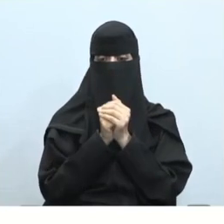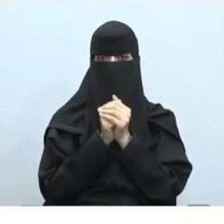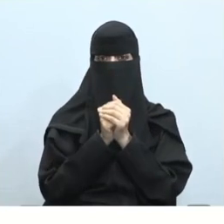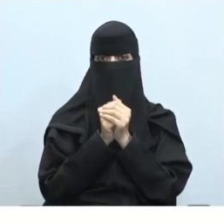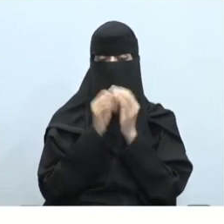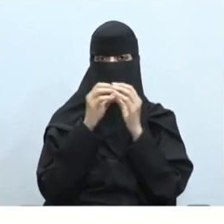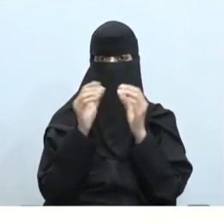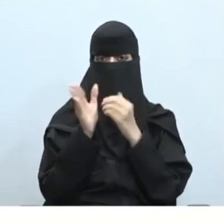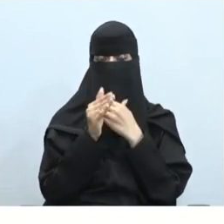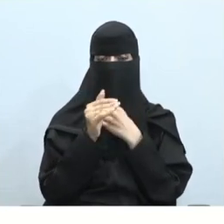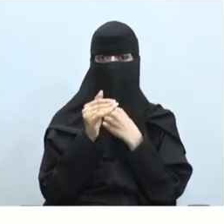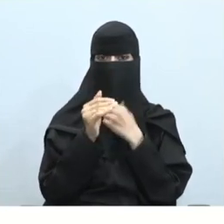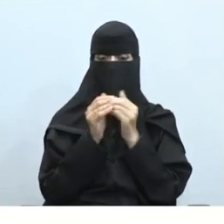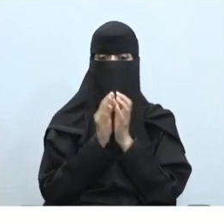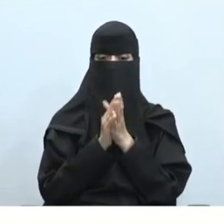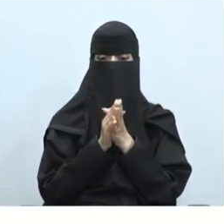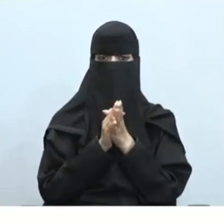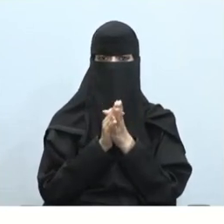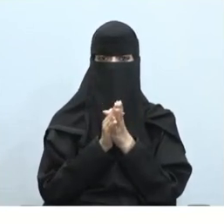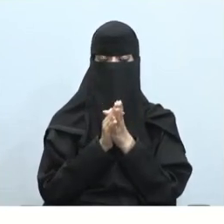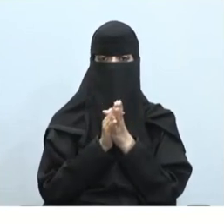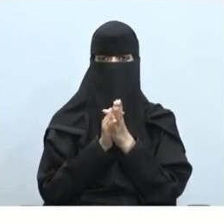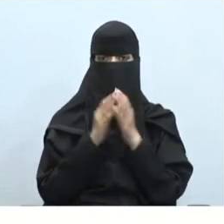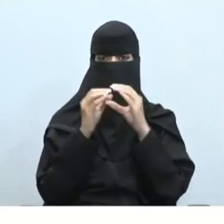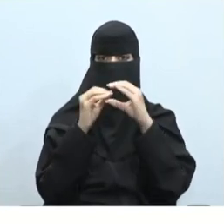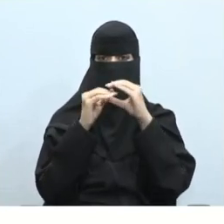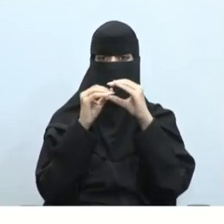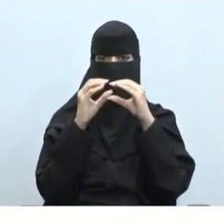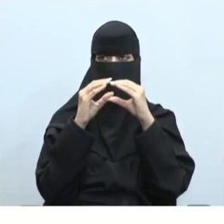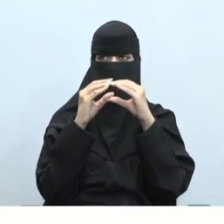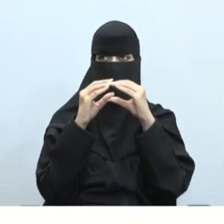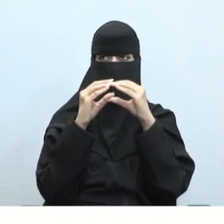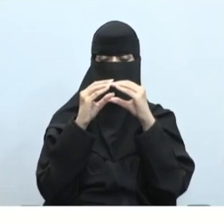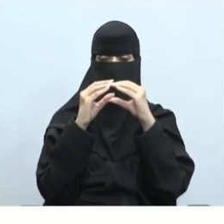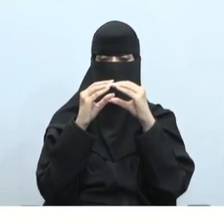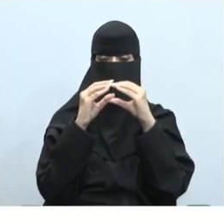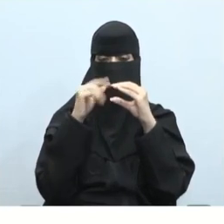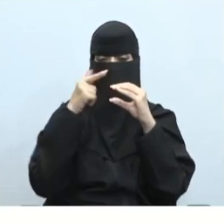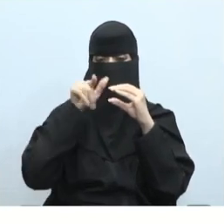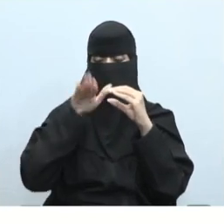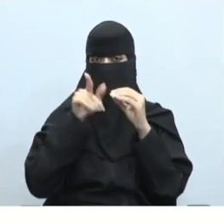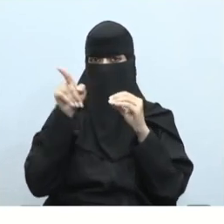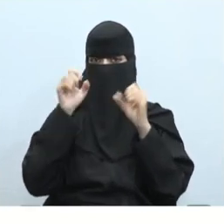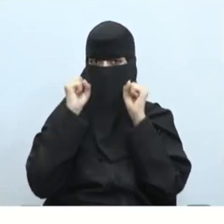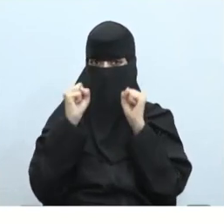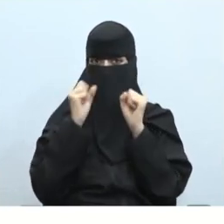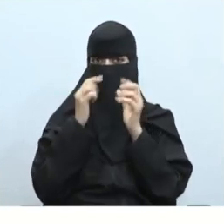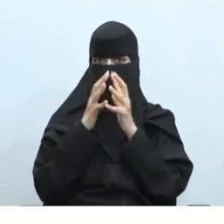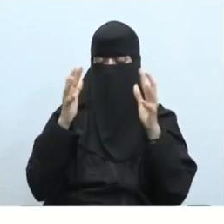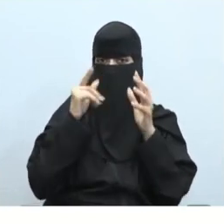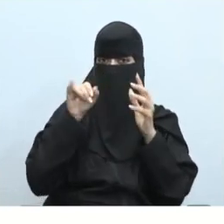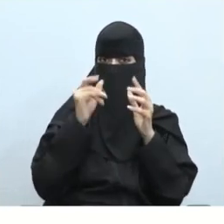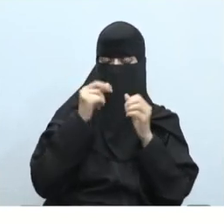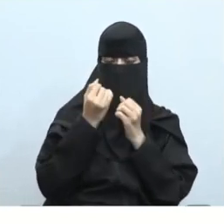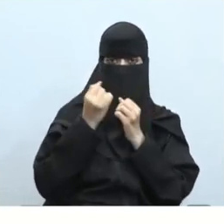والانبعاج من جهه خط الاستواء ولولا ان هناك قوه اعظم من قوه